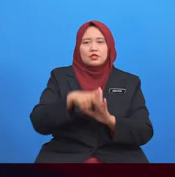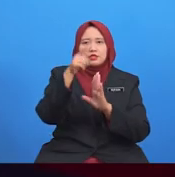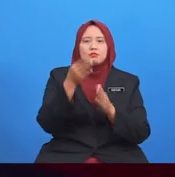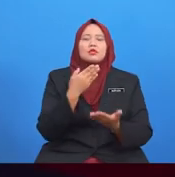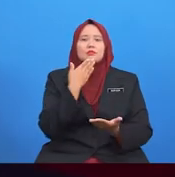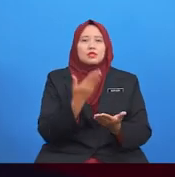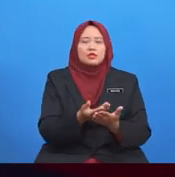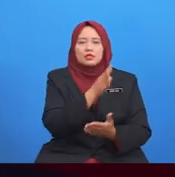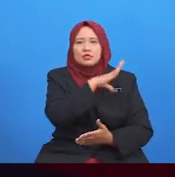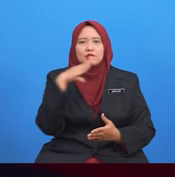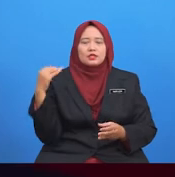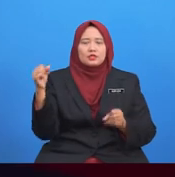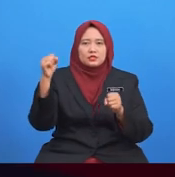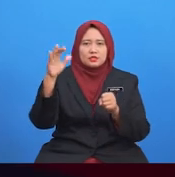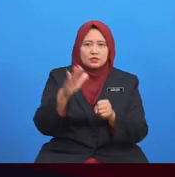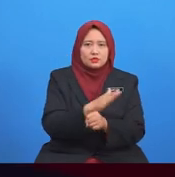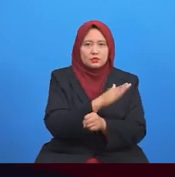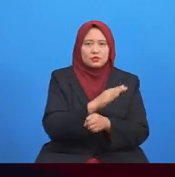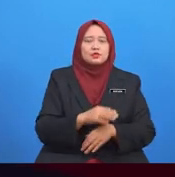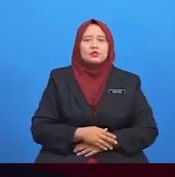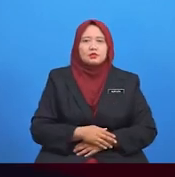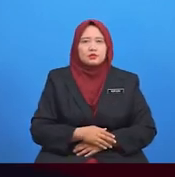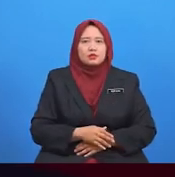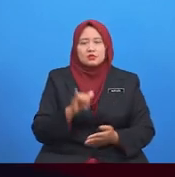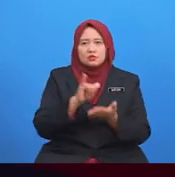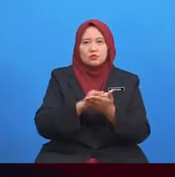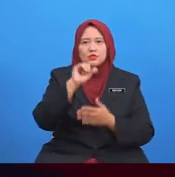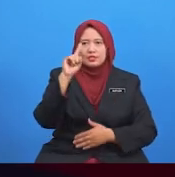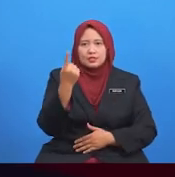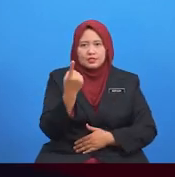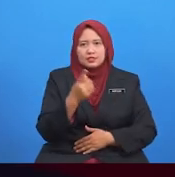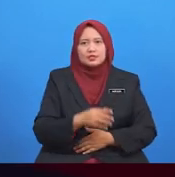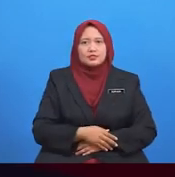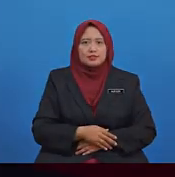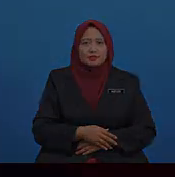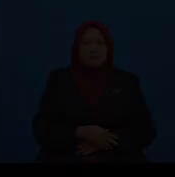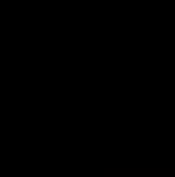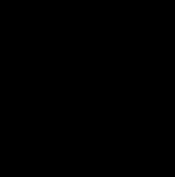Sehingga kita berjumpa lagi. Selamat maju jaya!